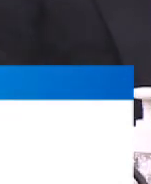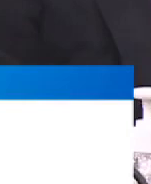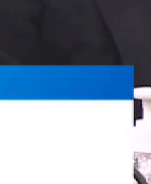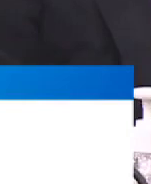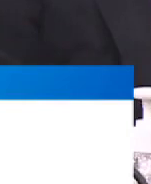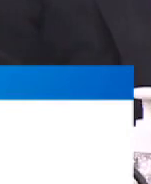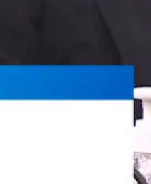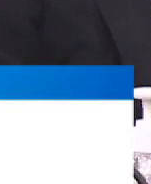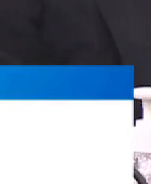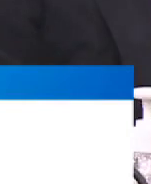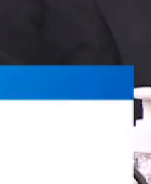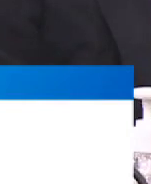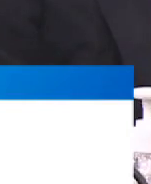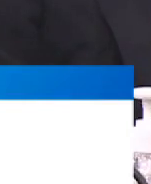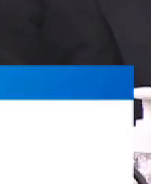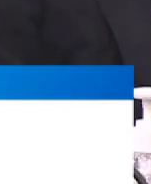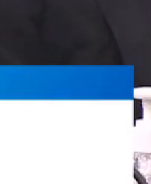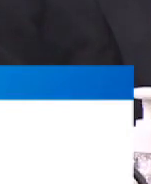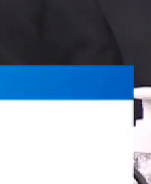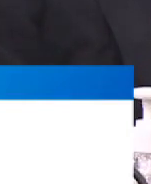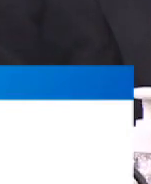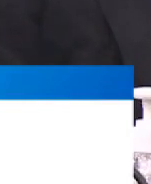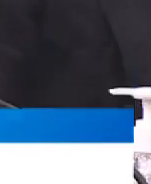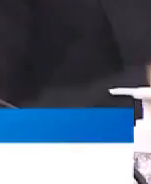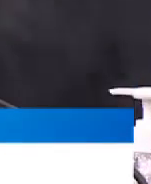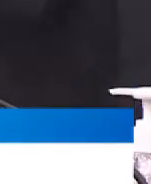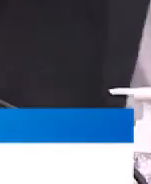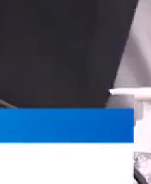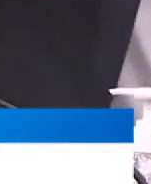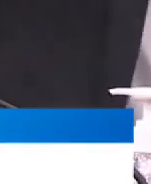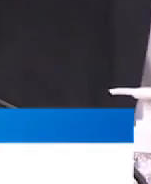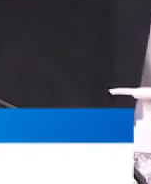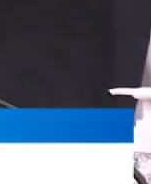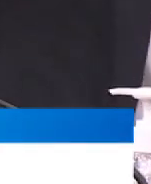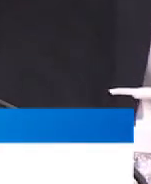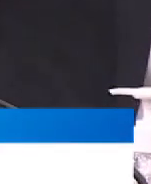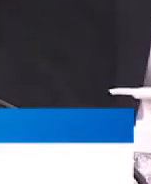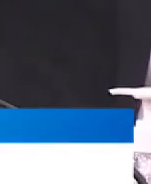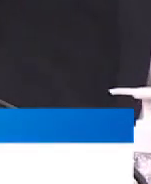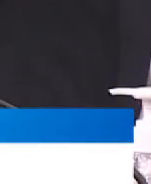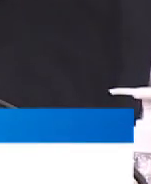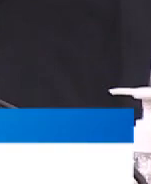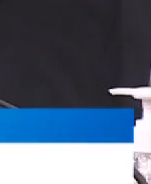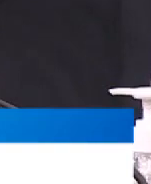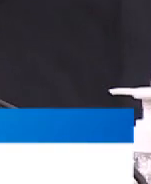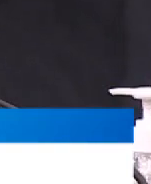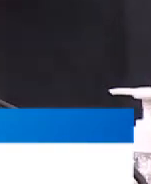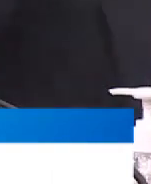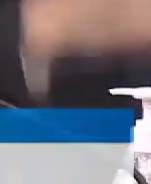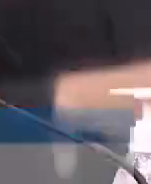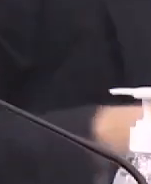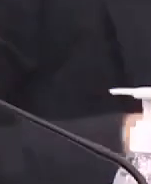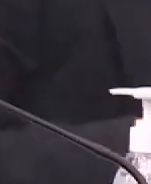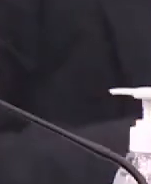정치적 어떤 행위, 행태 이걸 계기로 해서 앞으로 이런 식의 논란이 반복되지 않도록